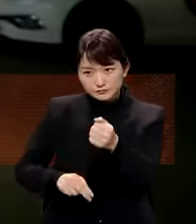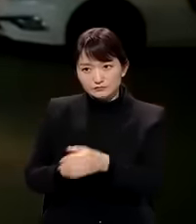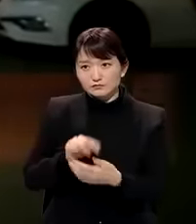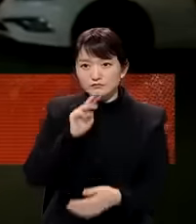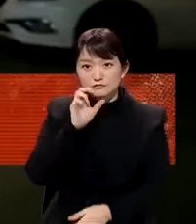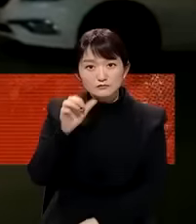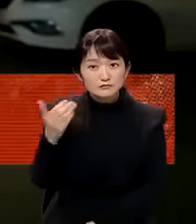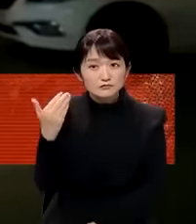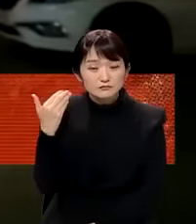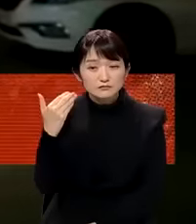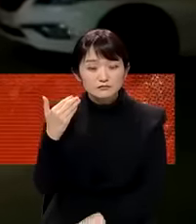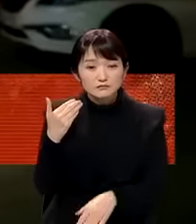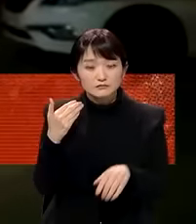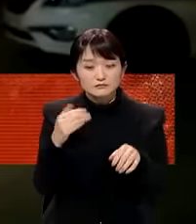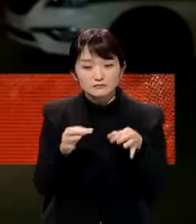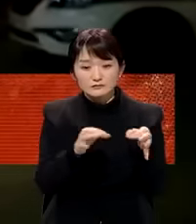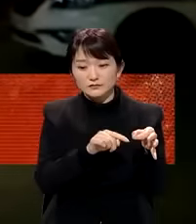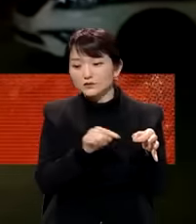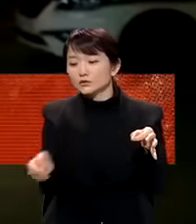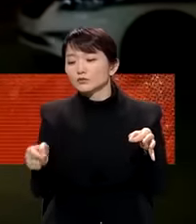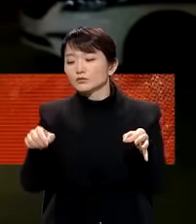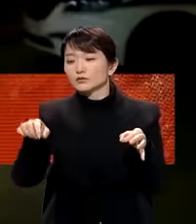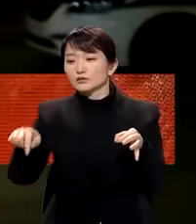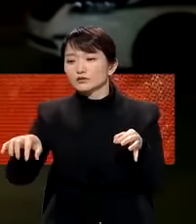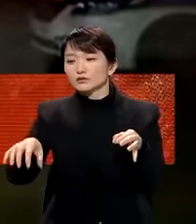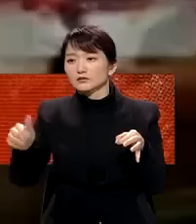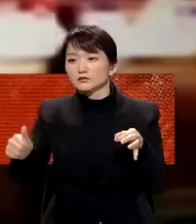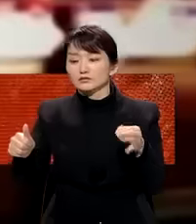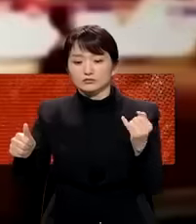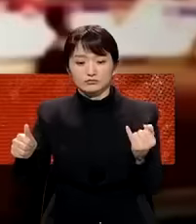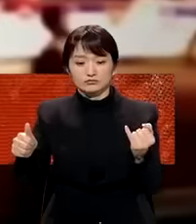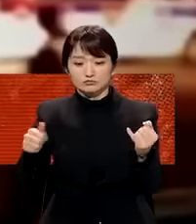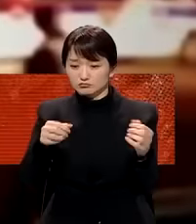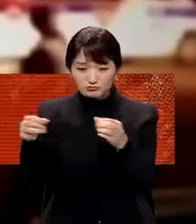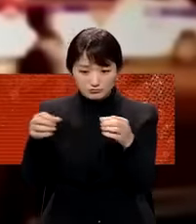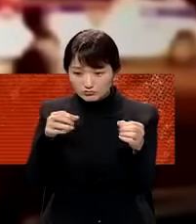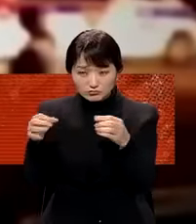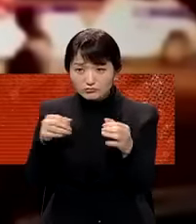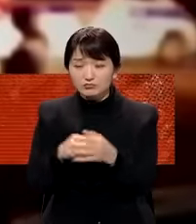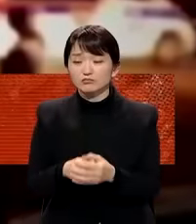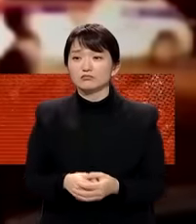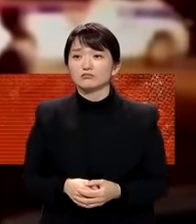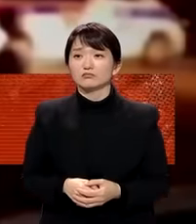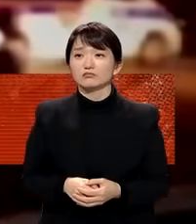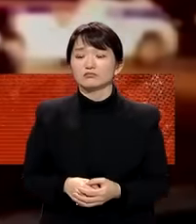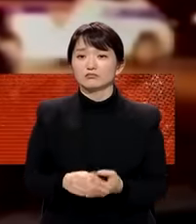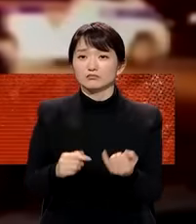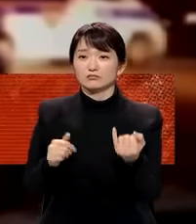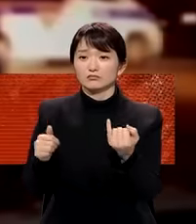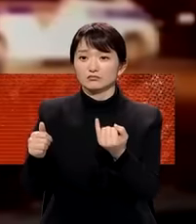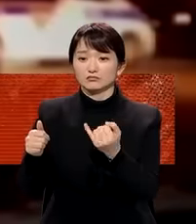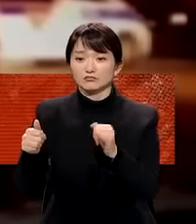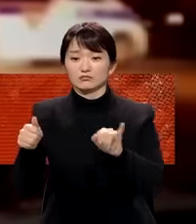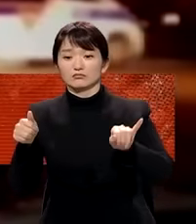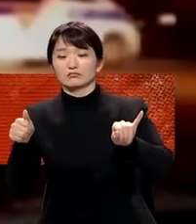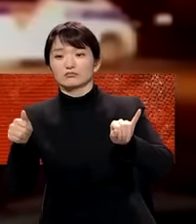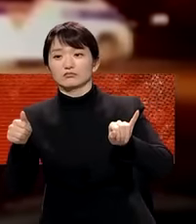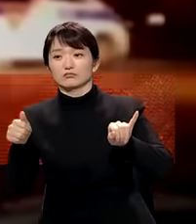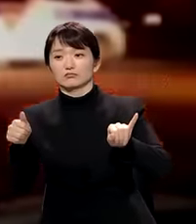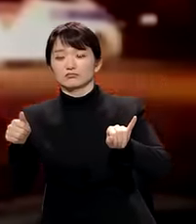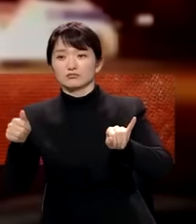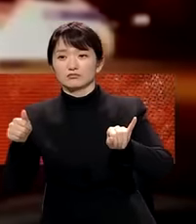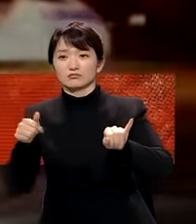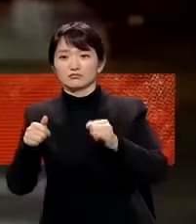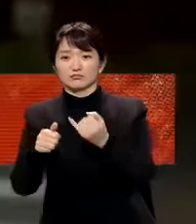전에 그 연 매장에서 일하던 남성이 와 찾아와서 얘기를 나누다가 갑자기이 피해자가 뒤로 돌아서 사이에이 굉장히